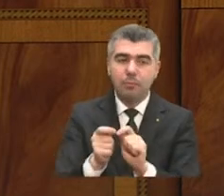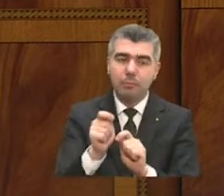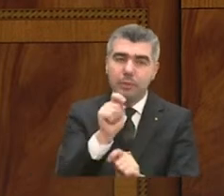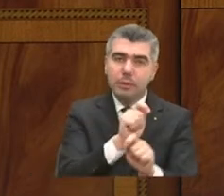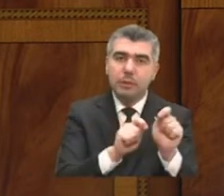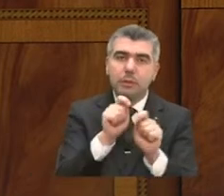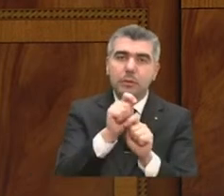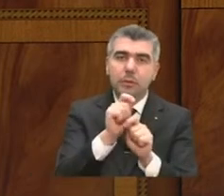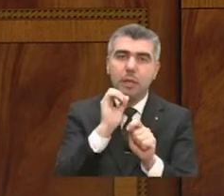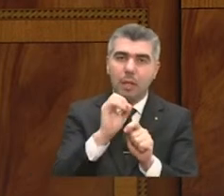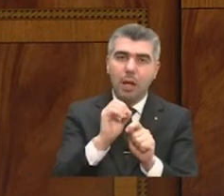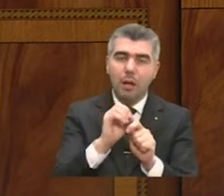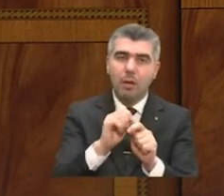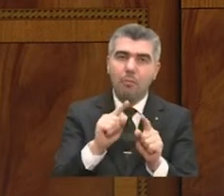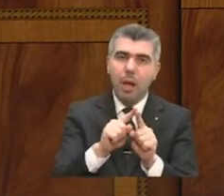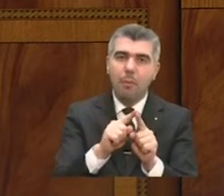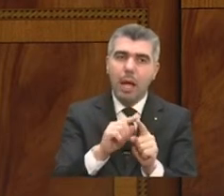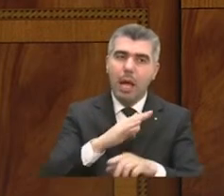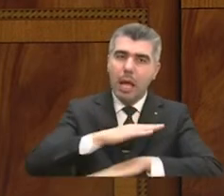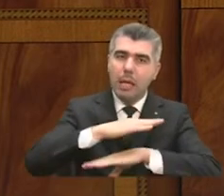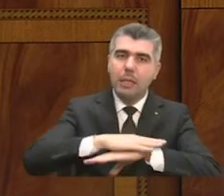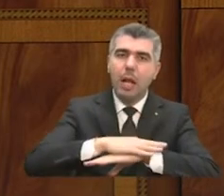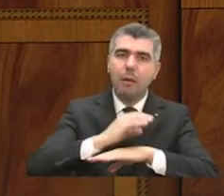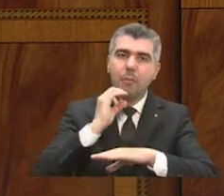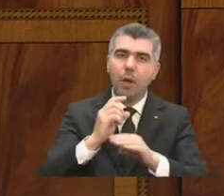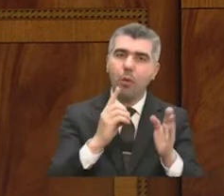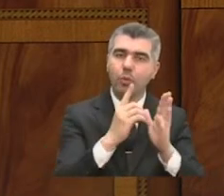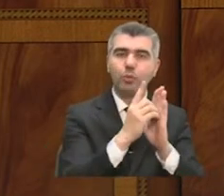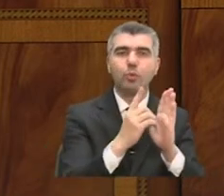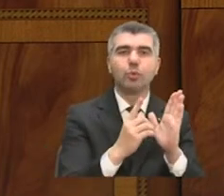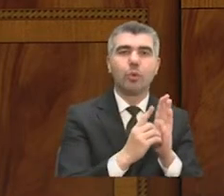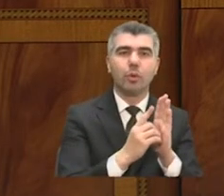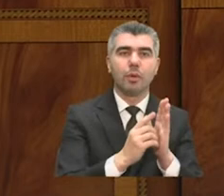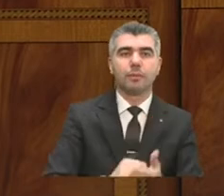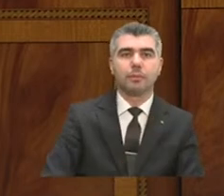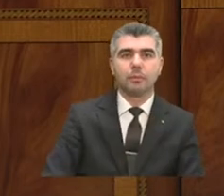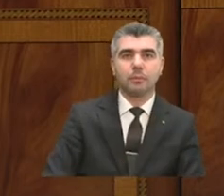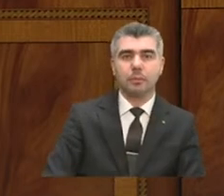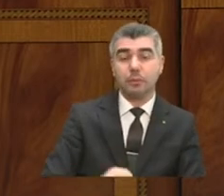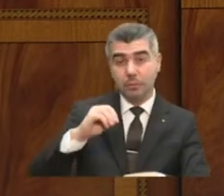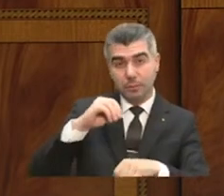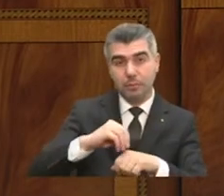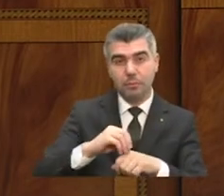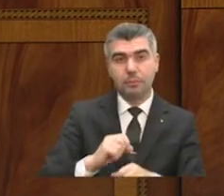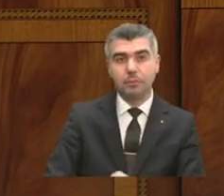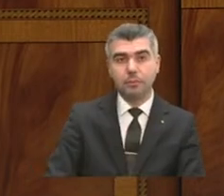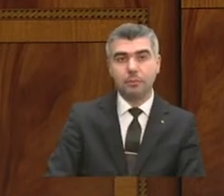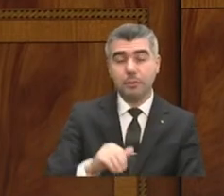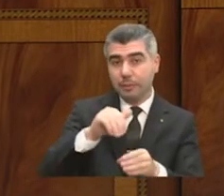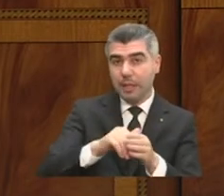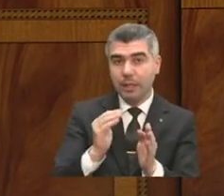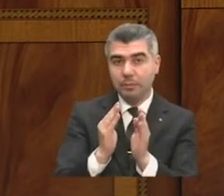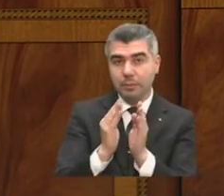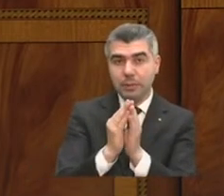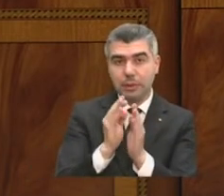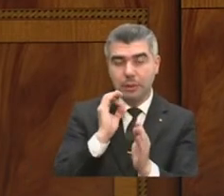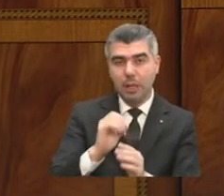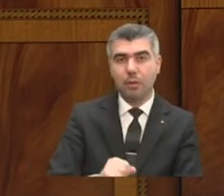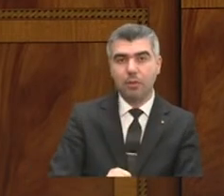et nous demandons à ce que tout cela soit revu dans le cadre du respect de